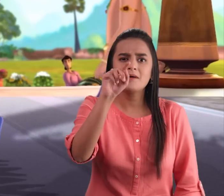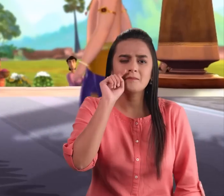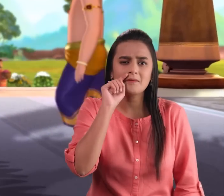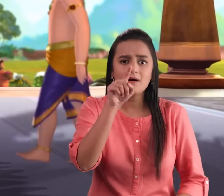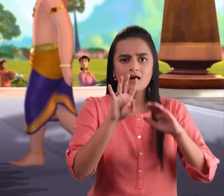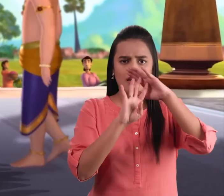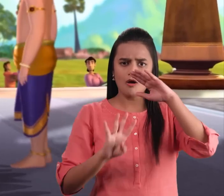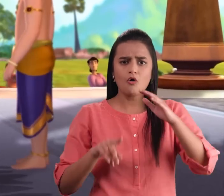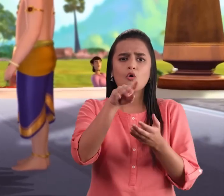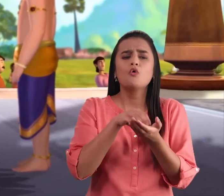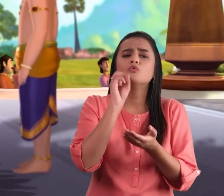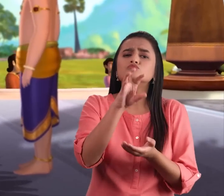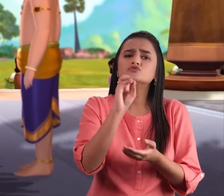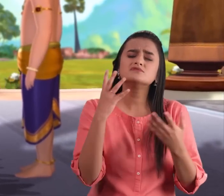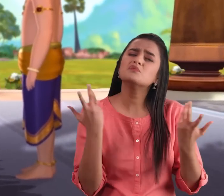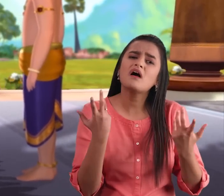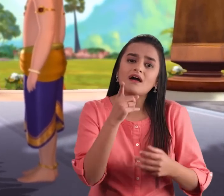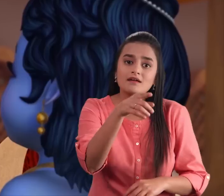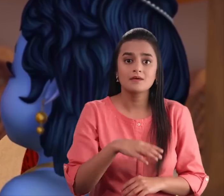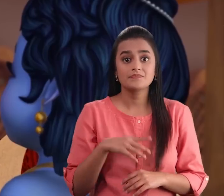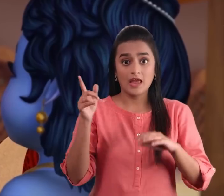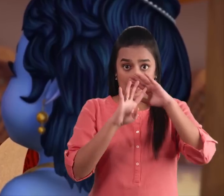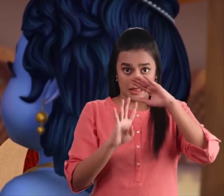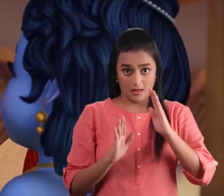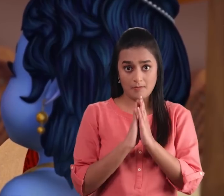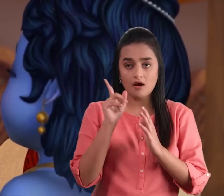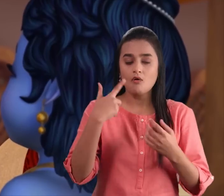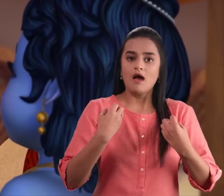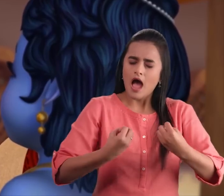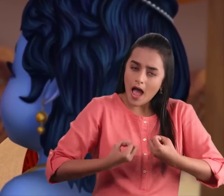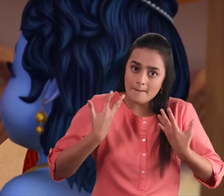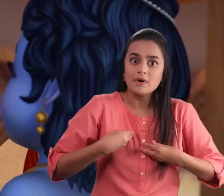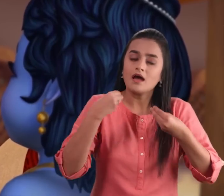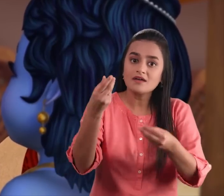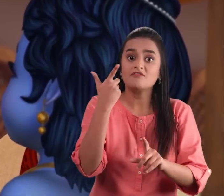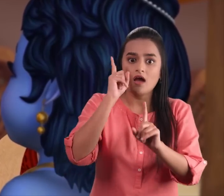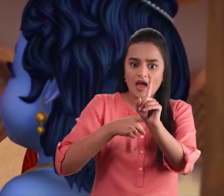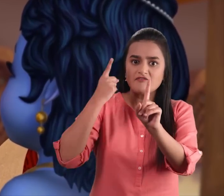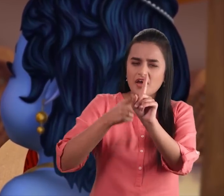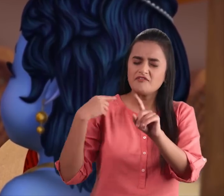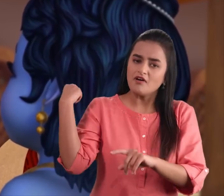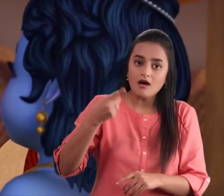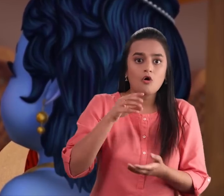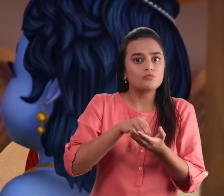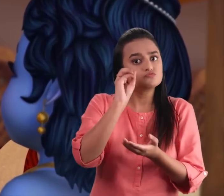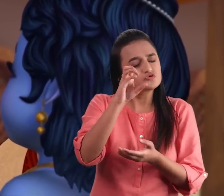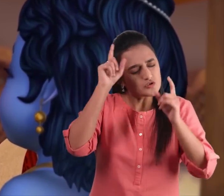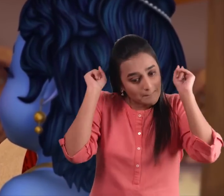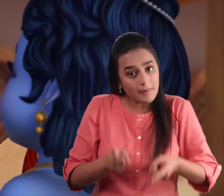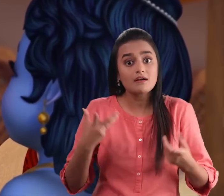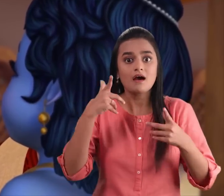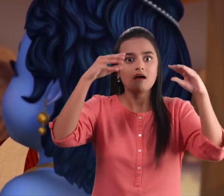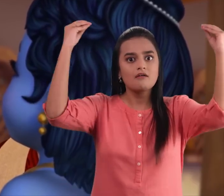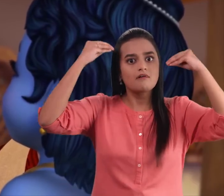बाबा, आप इंद्र के लिए यज्ञ क्यों कर रहे हैं? हमें इंद्र को प्रसन्न करने के लिए हर साल ये यज्ञ करना ही पड़ता